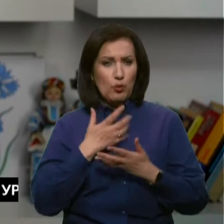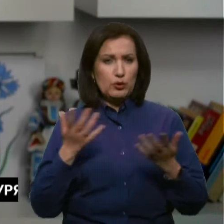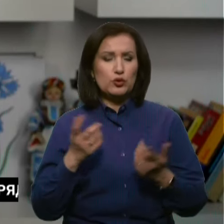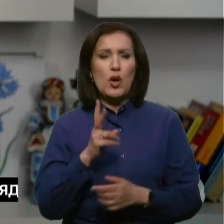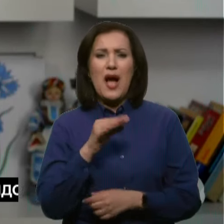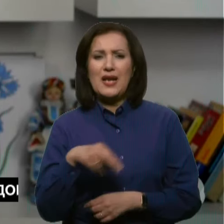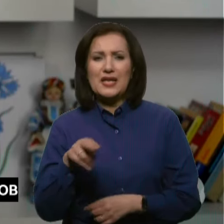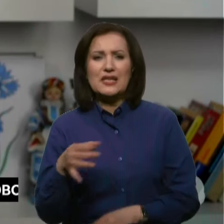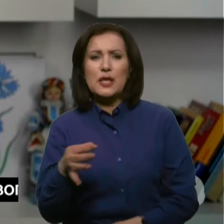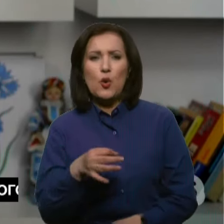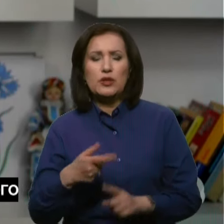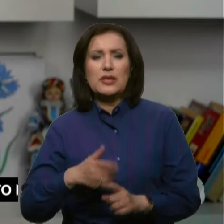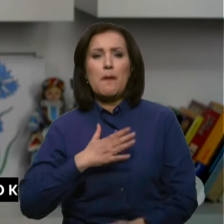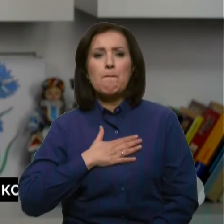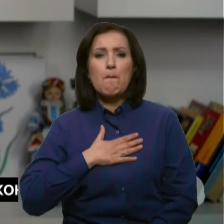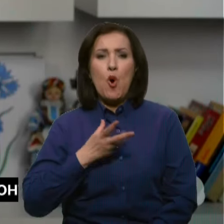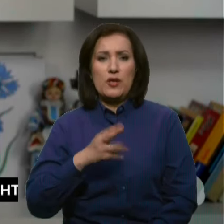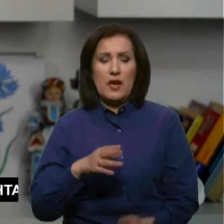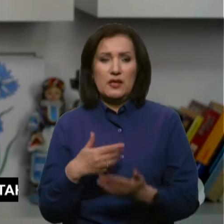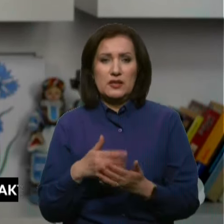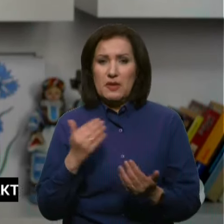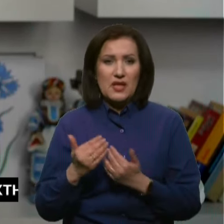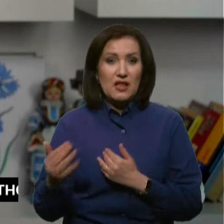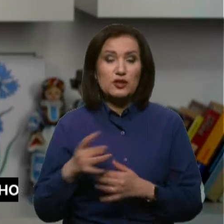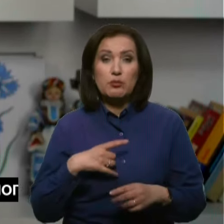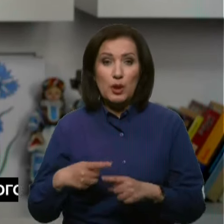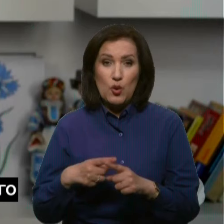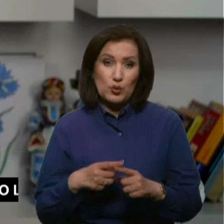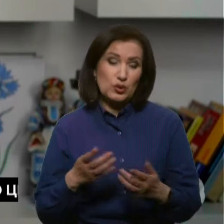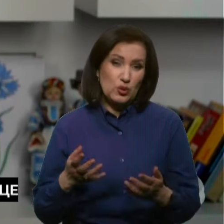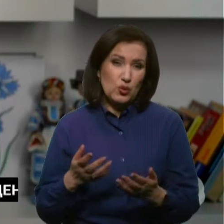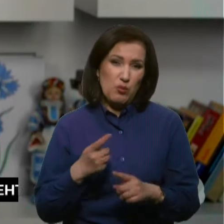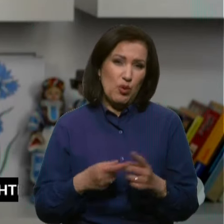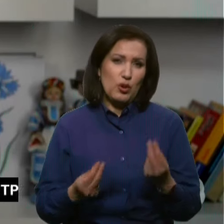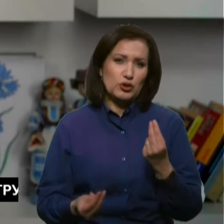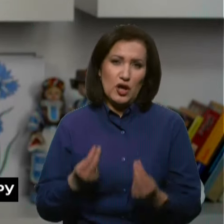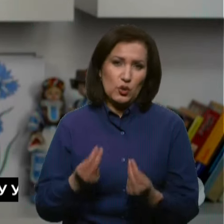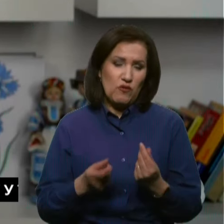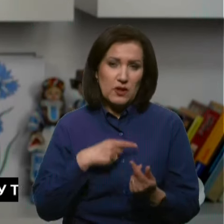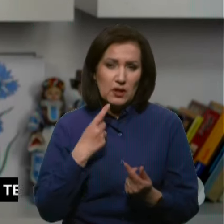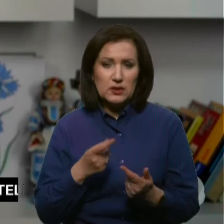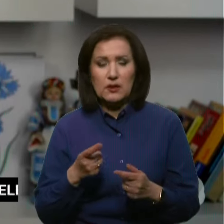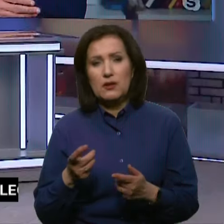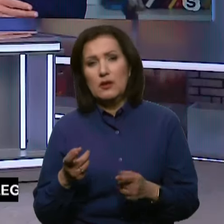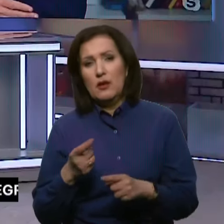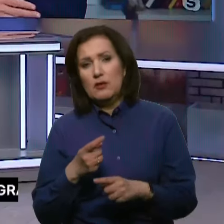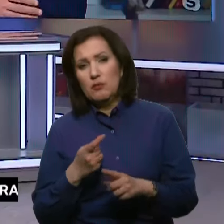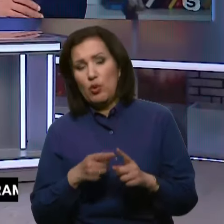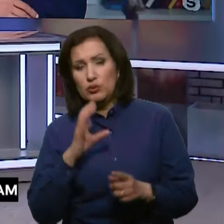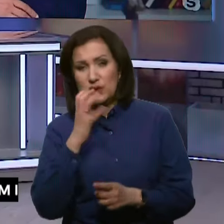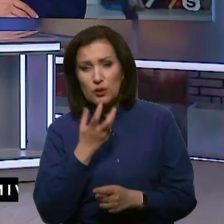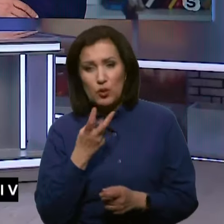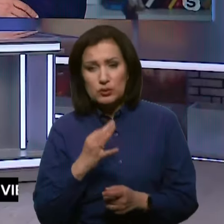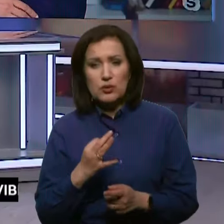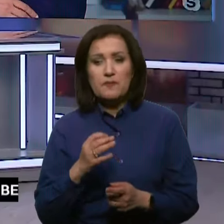що Калінінградська область гэта моя, ніби належить Беларусі. Ну, полжартовно ён казав, полсурно,